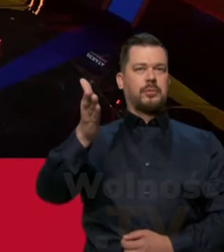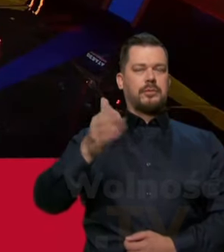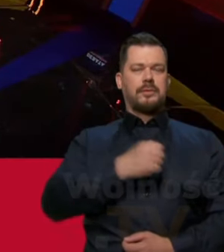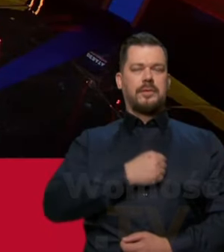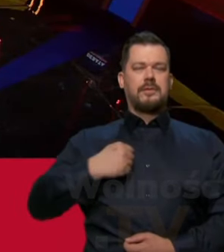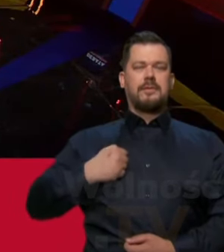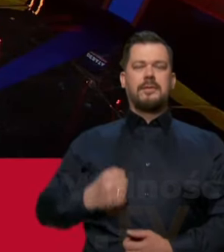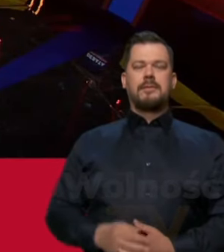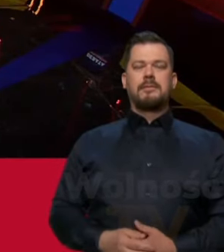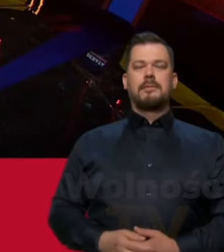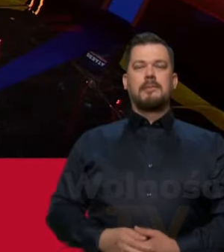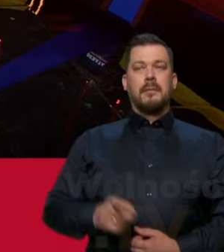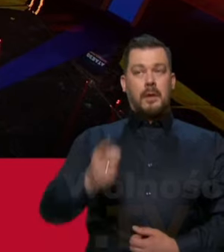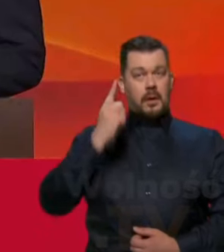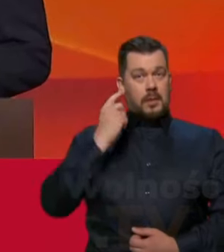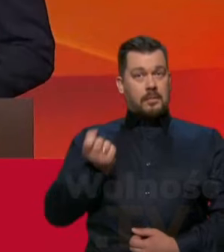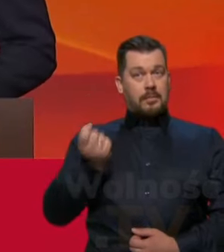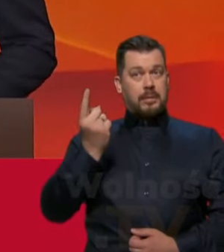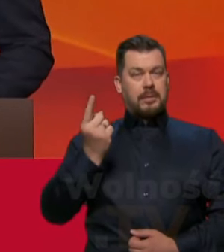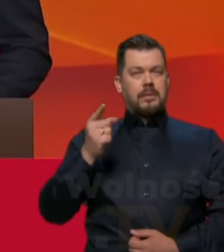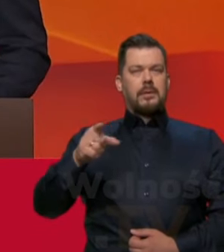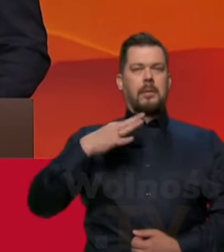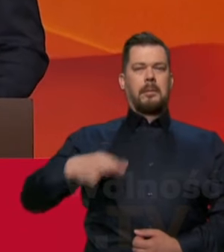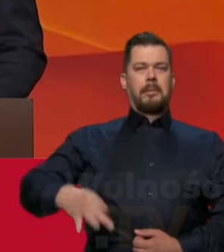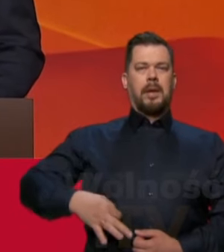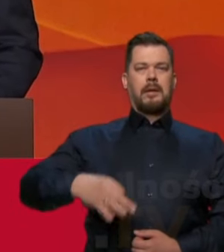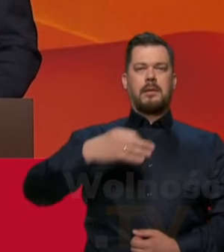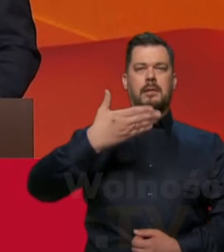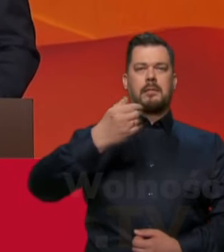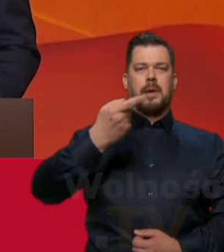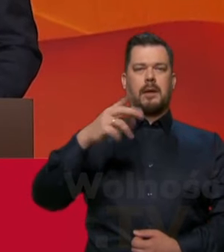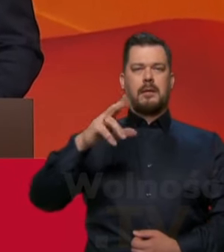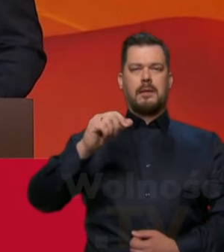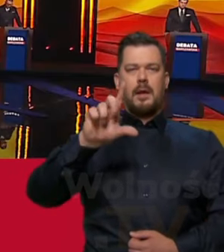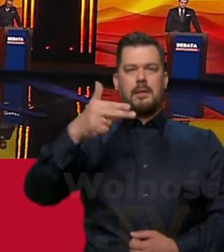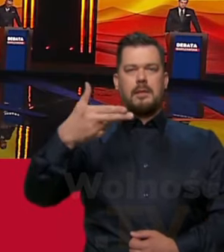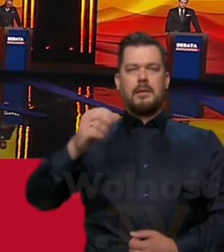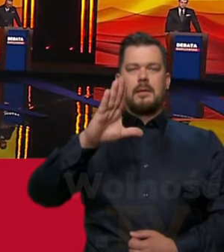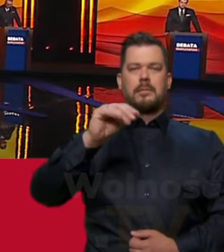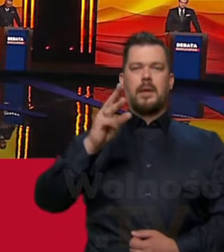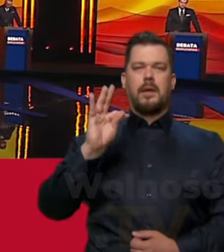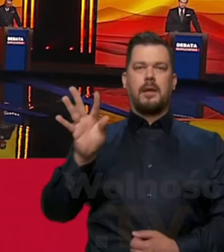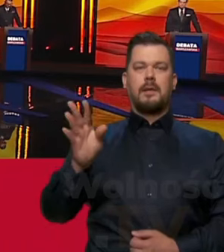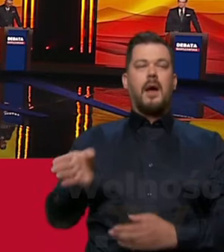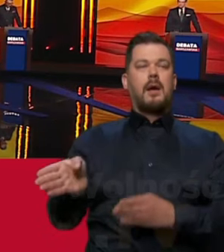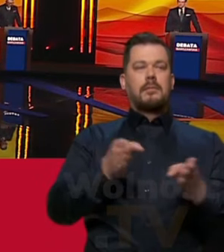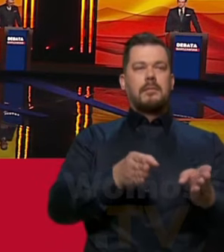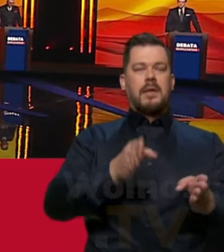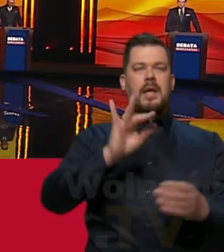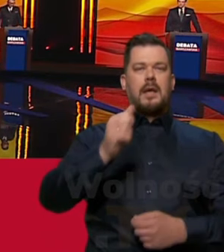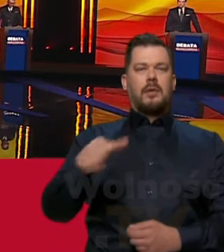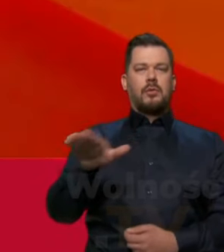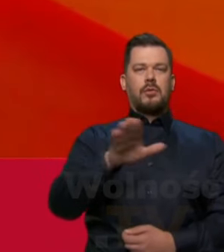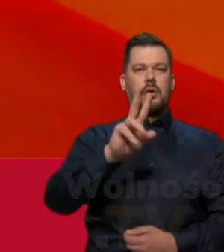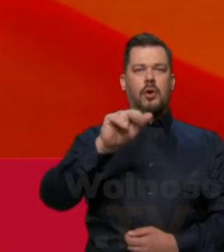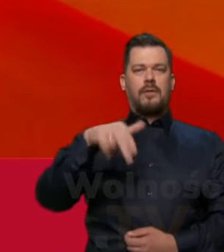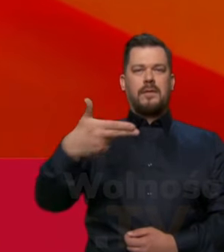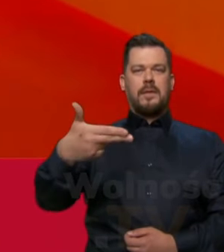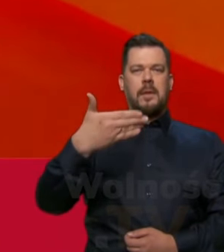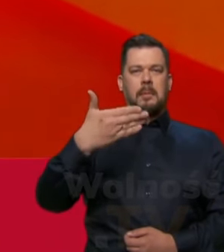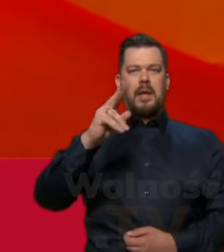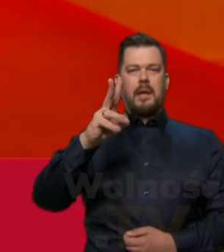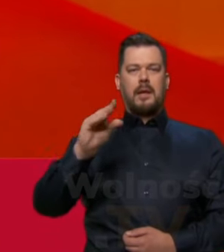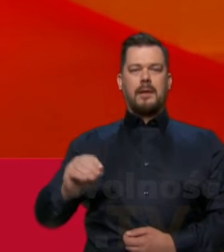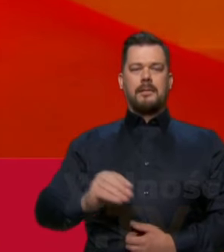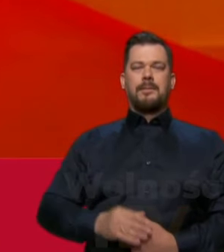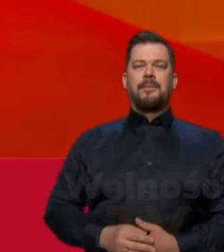Warszawie. Pomysł na politykę mieszkaniową pani Magdaleny Biejat. Bardzo dziękujemy. Teraz czas na pana Janusza Korwin-Mikka. Od razu